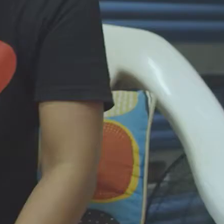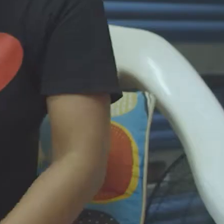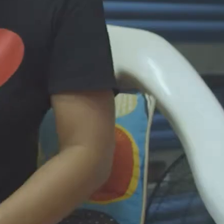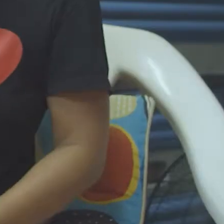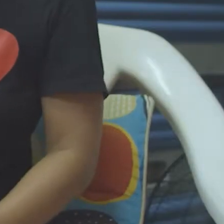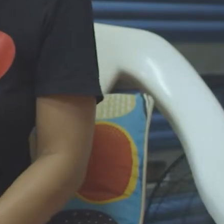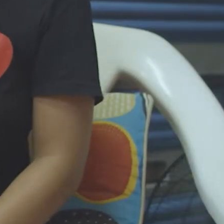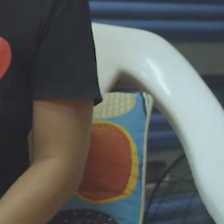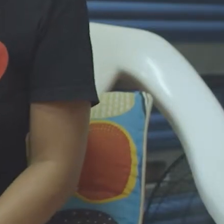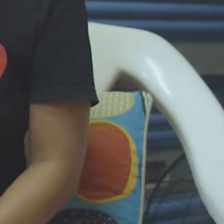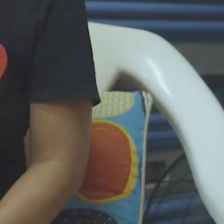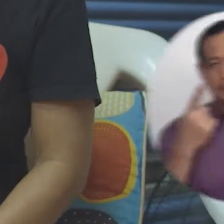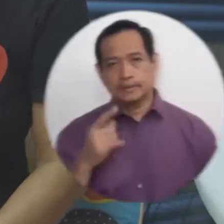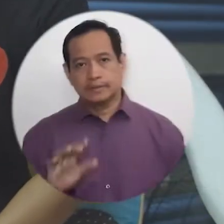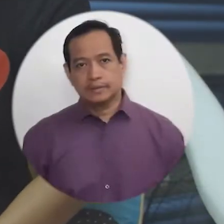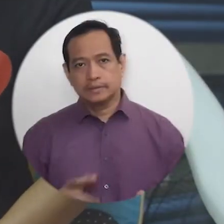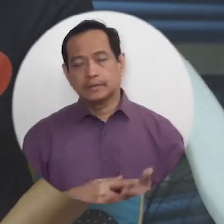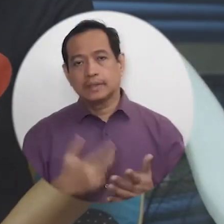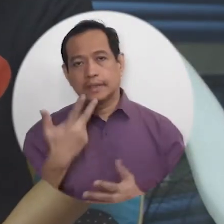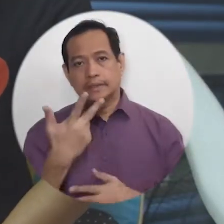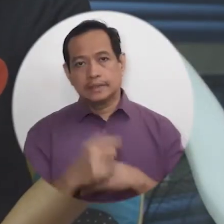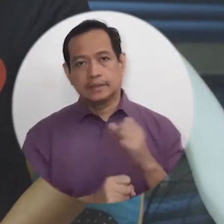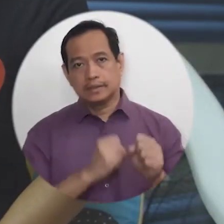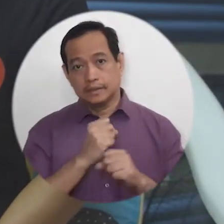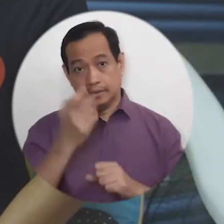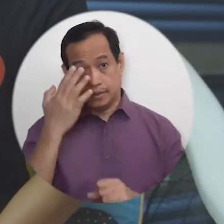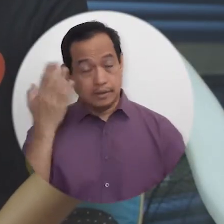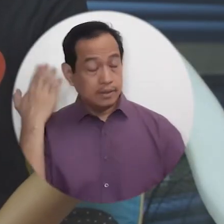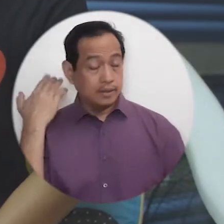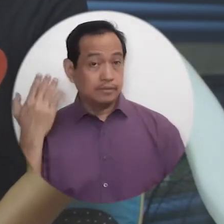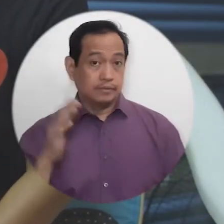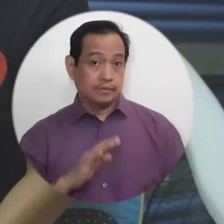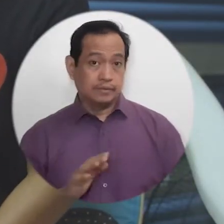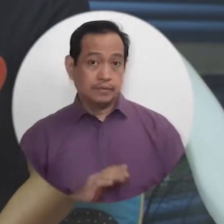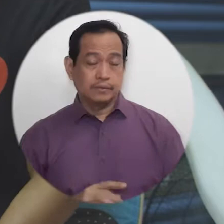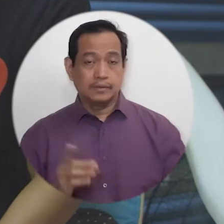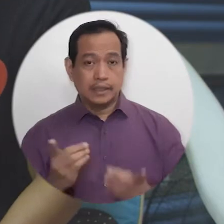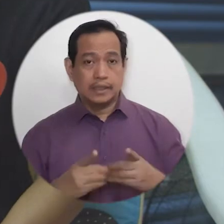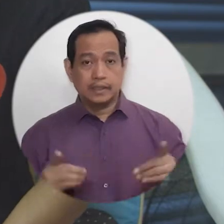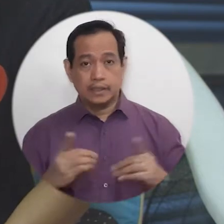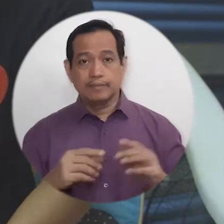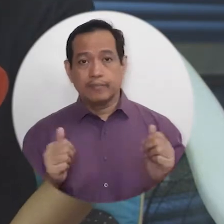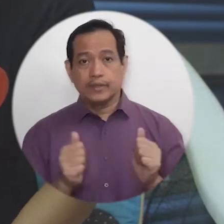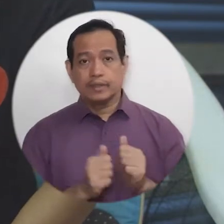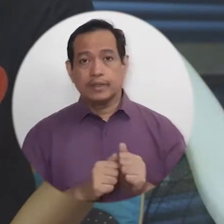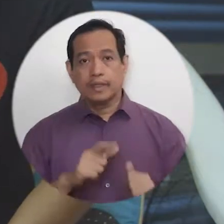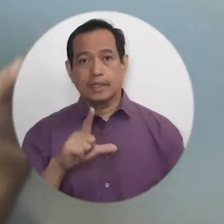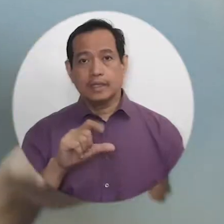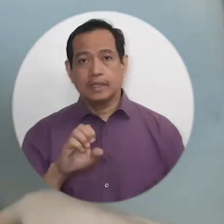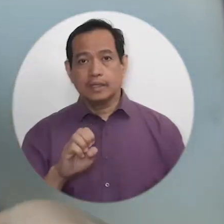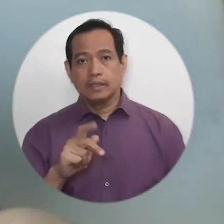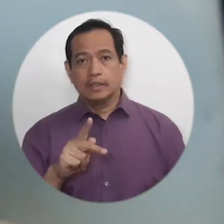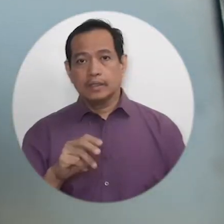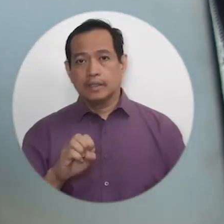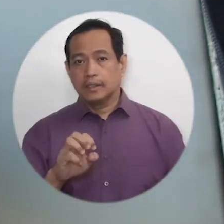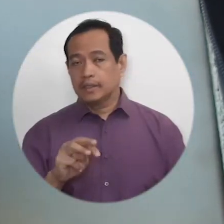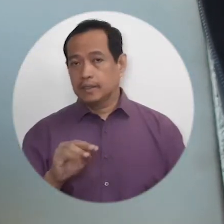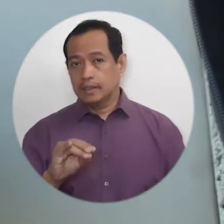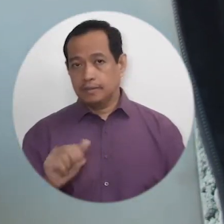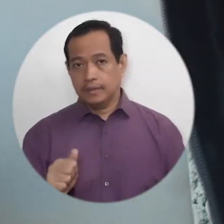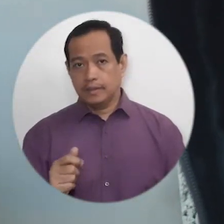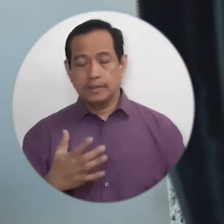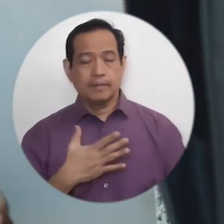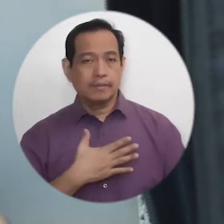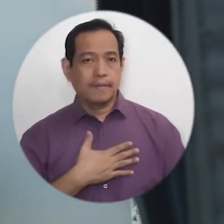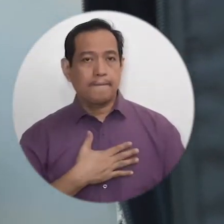Ako po yung may anak na isang 3 years old dati na na-diagnose na may leukemia. Sa aking